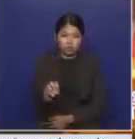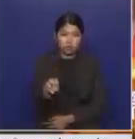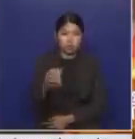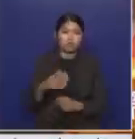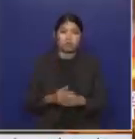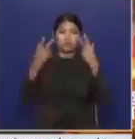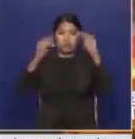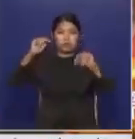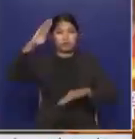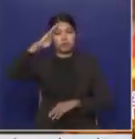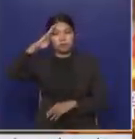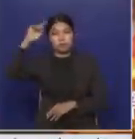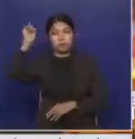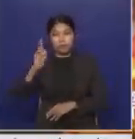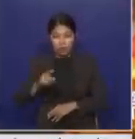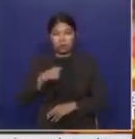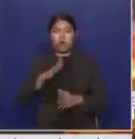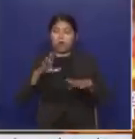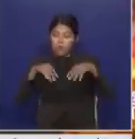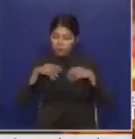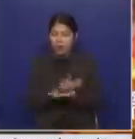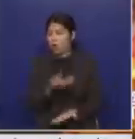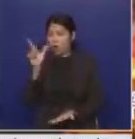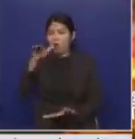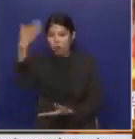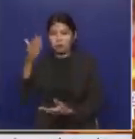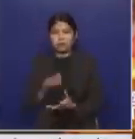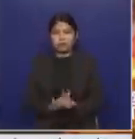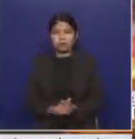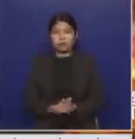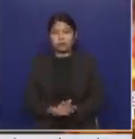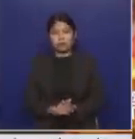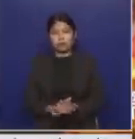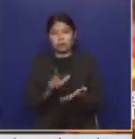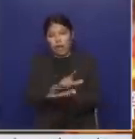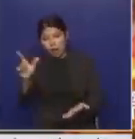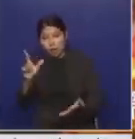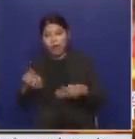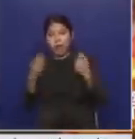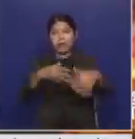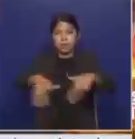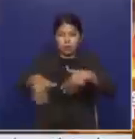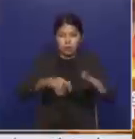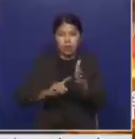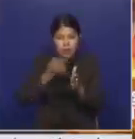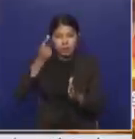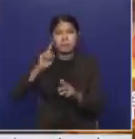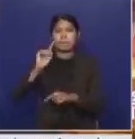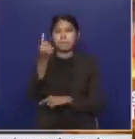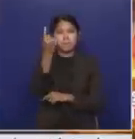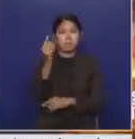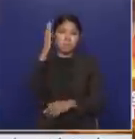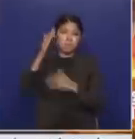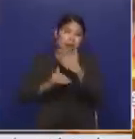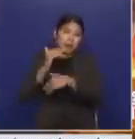มีคนเอกประยุทธ์จันทร์โอชาท่านเสียสละลาออกจะครับลาออกเพื่อให้ประชาชนได้นับอนาคตของพวกเขา